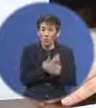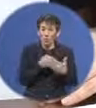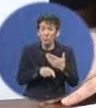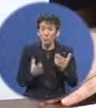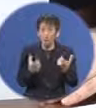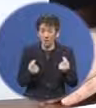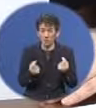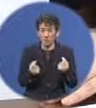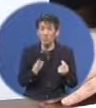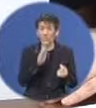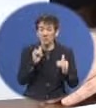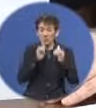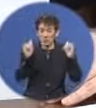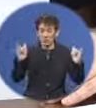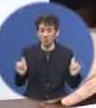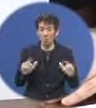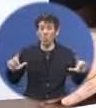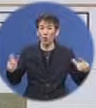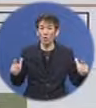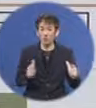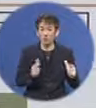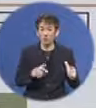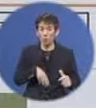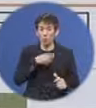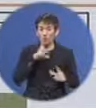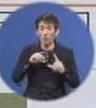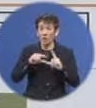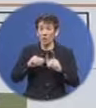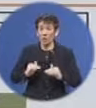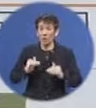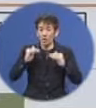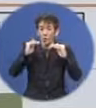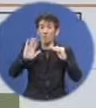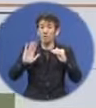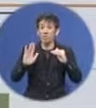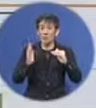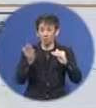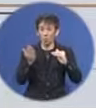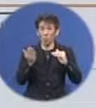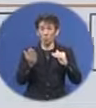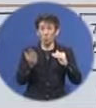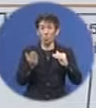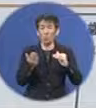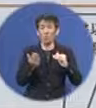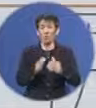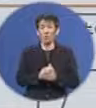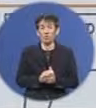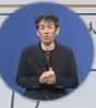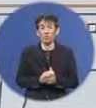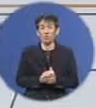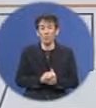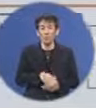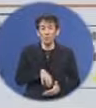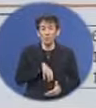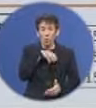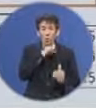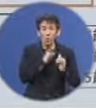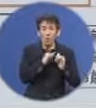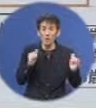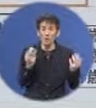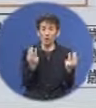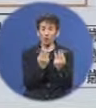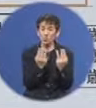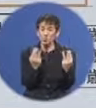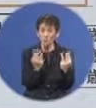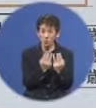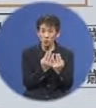ね、どんどん人口が減っていくので、はい、高齢化率は高くなっていくと思いますけども、高齢者数で見